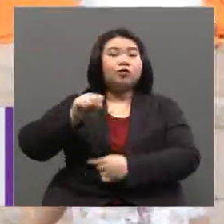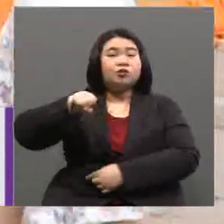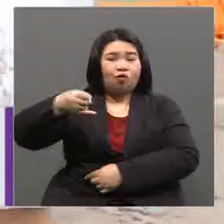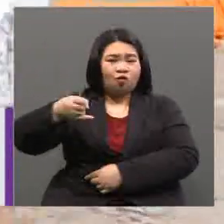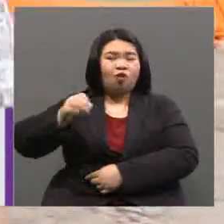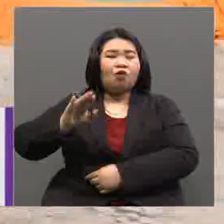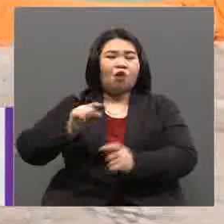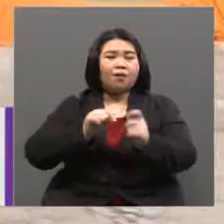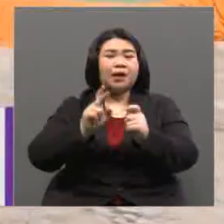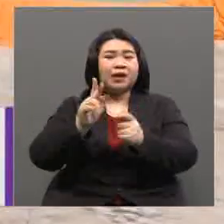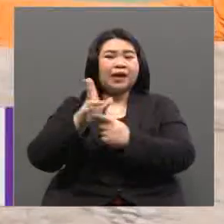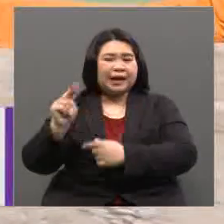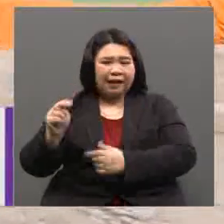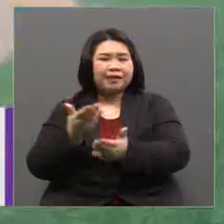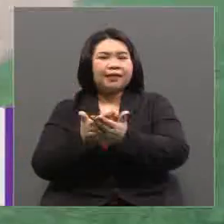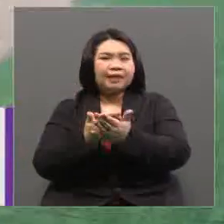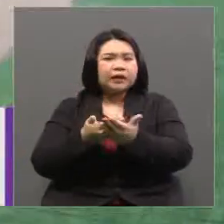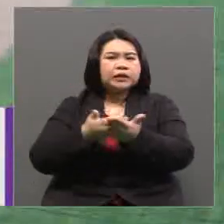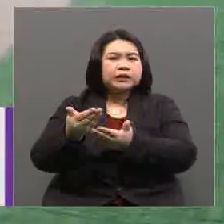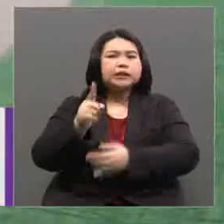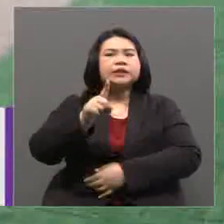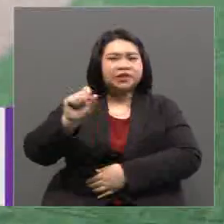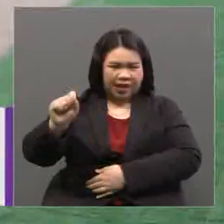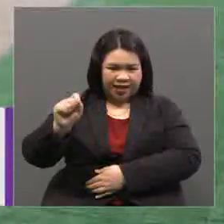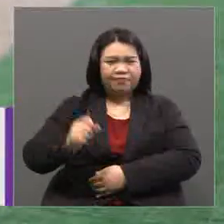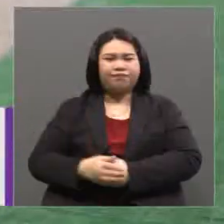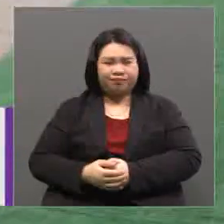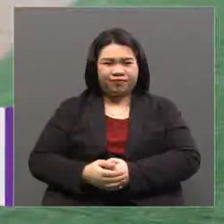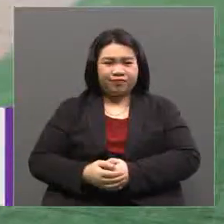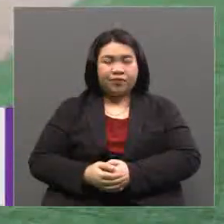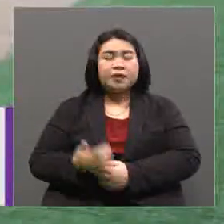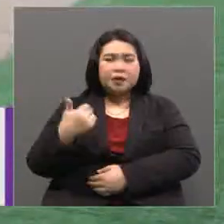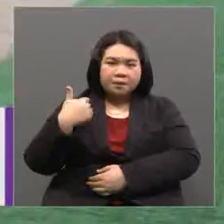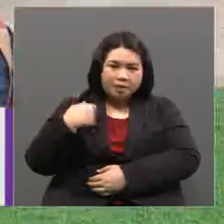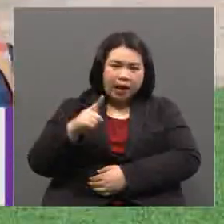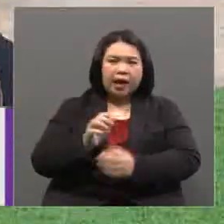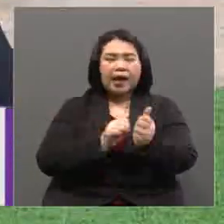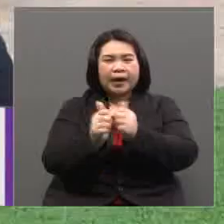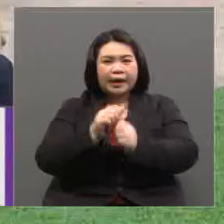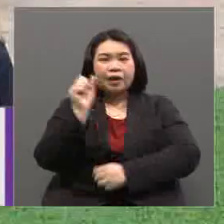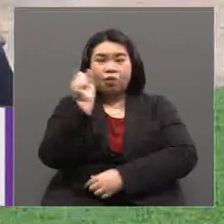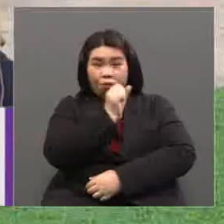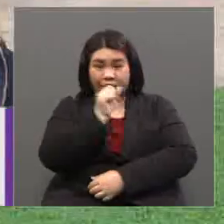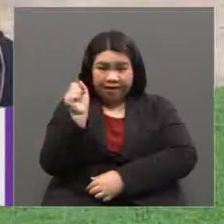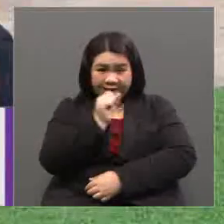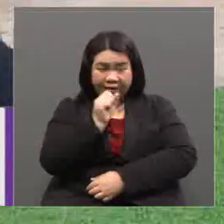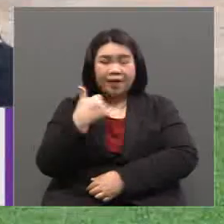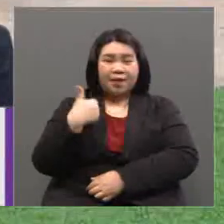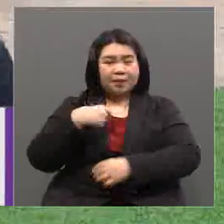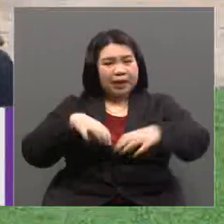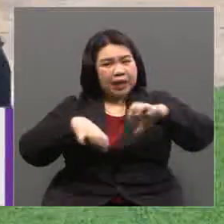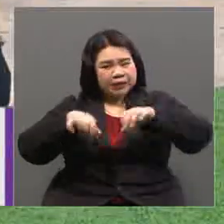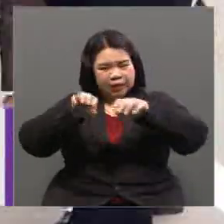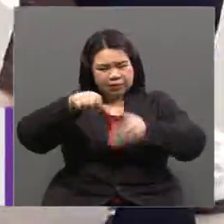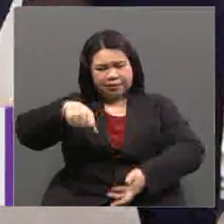เขตอำเภอกันทรลักษ์มาประมูลในราคา 100,000บาทแล้วทีนี้ในตอนนี้ยังมีการประกวดร้องเพลงการจะประกวดการ